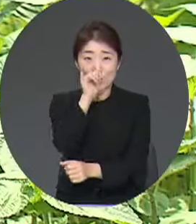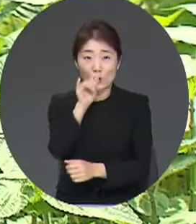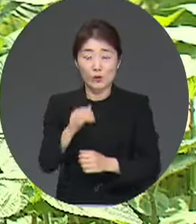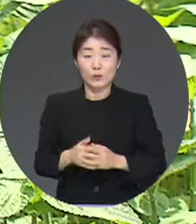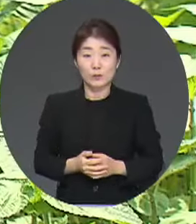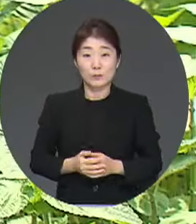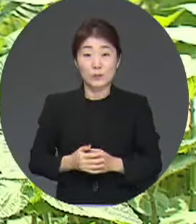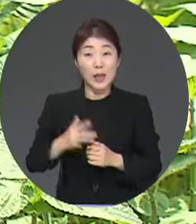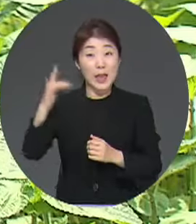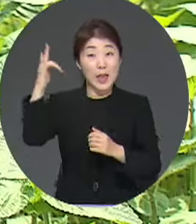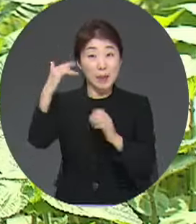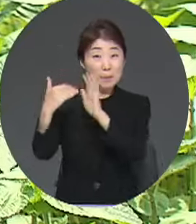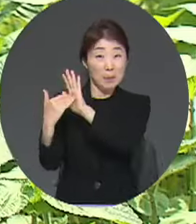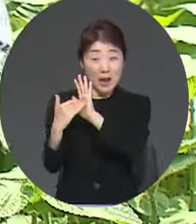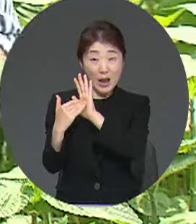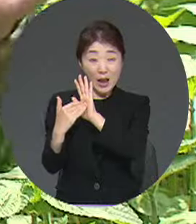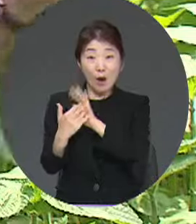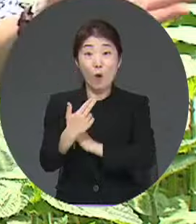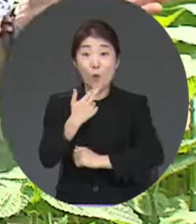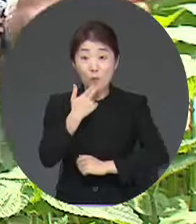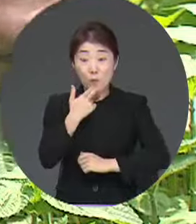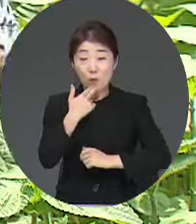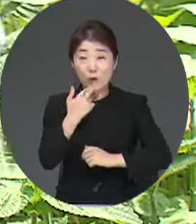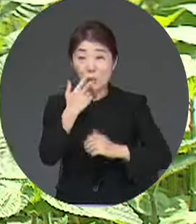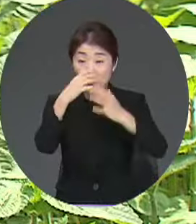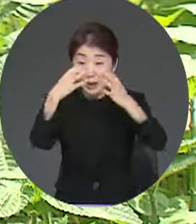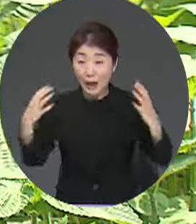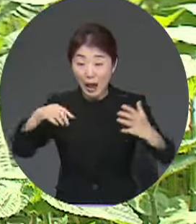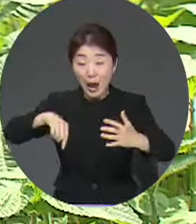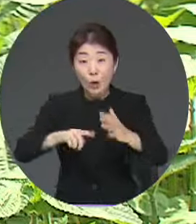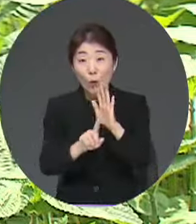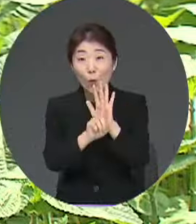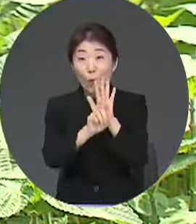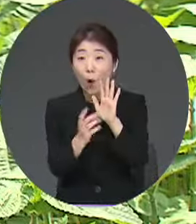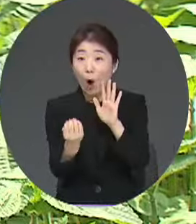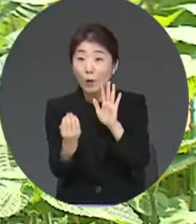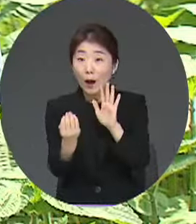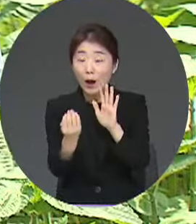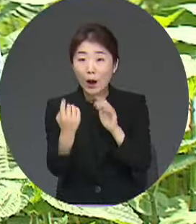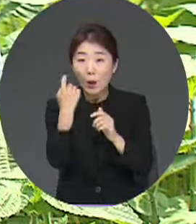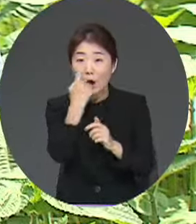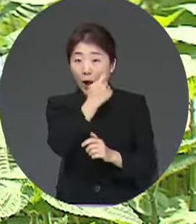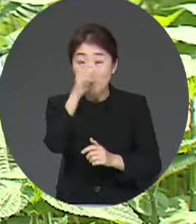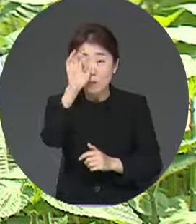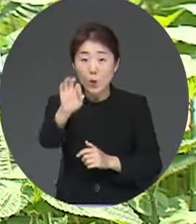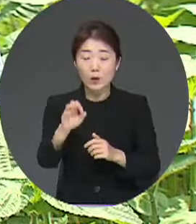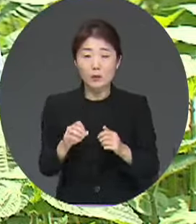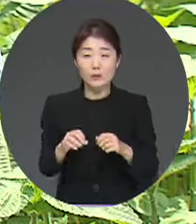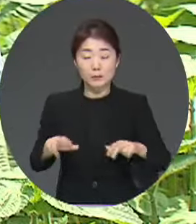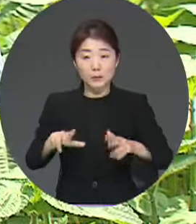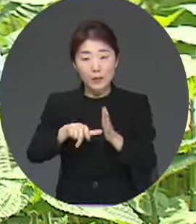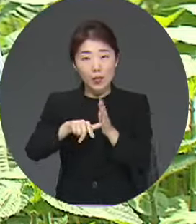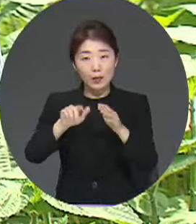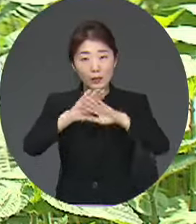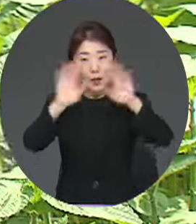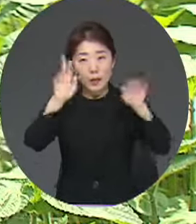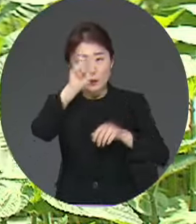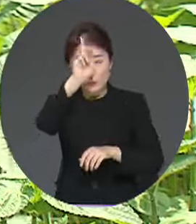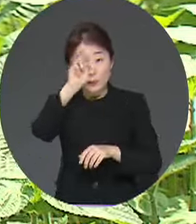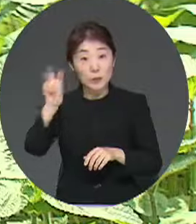햇빛을 막아주는 차양막을 덮지 않은 비닐하우스 내부 온도는 어떨지 직접 측정해보겠습니다. 지금 시각이 낮 12시